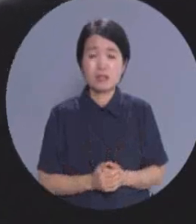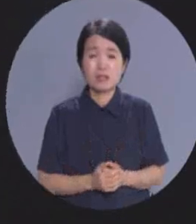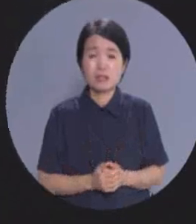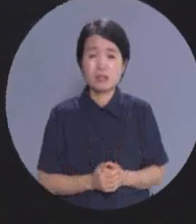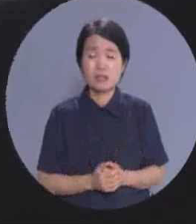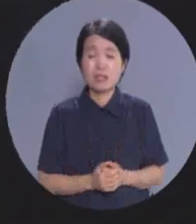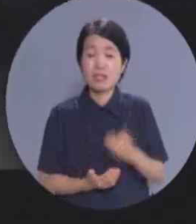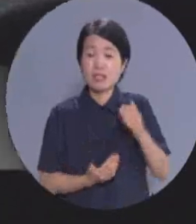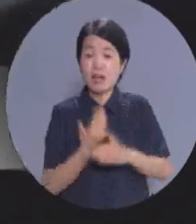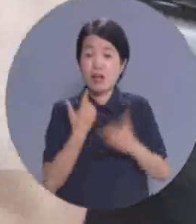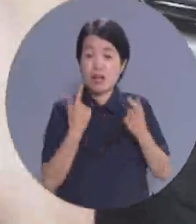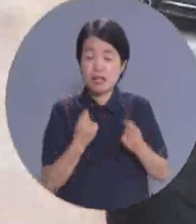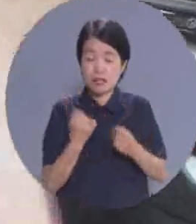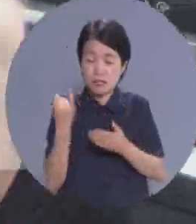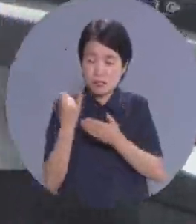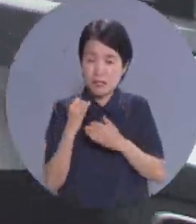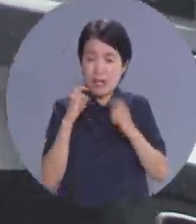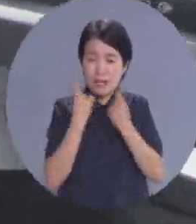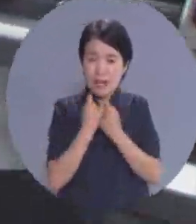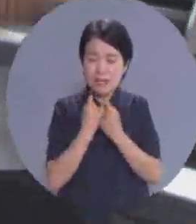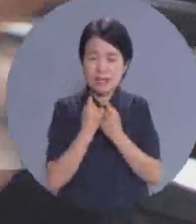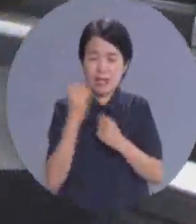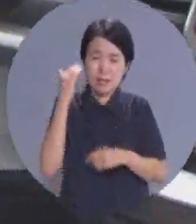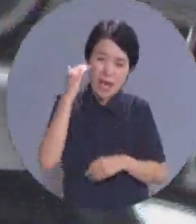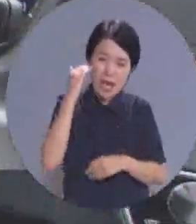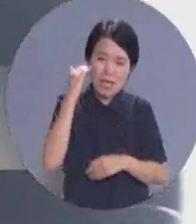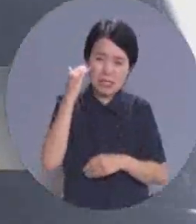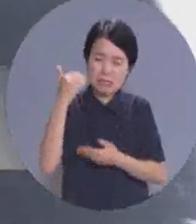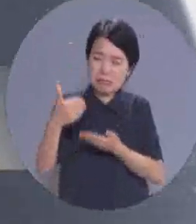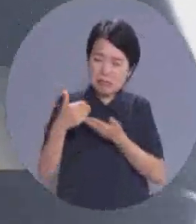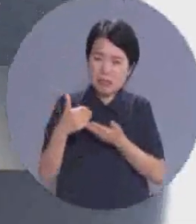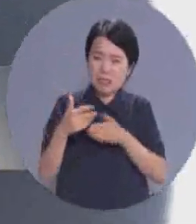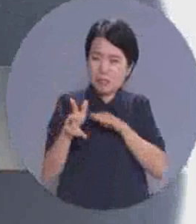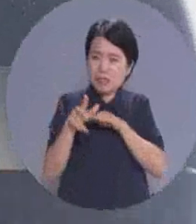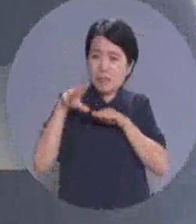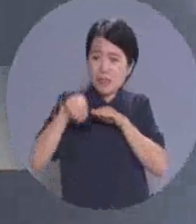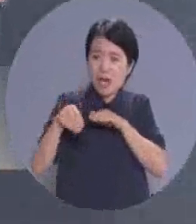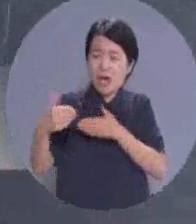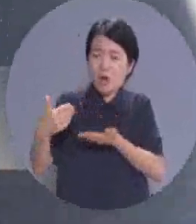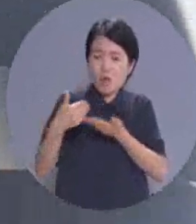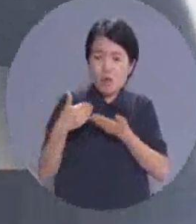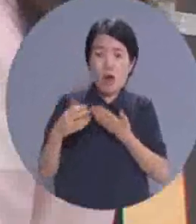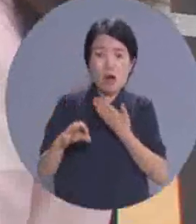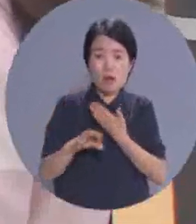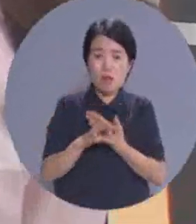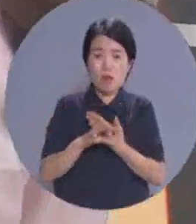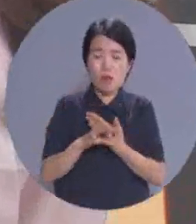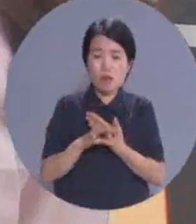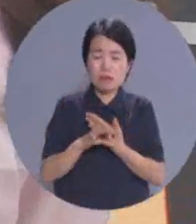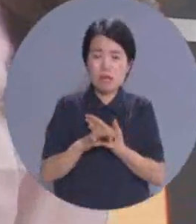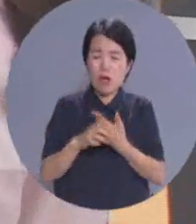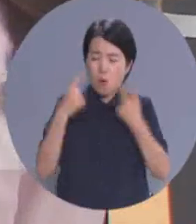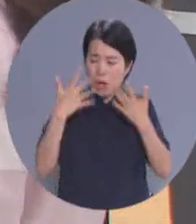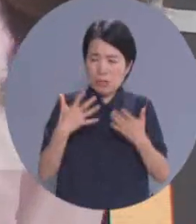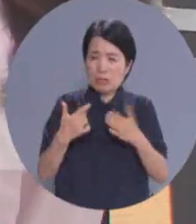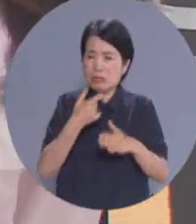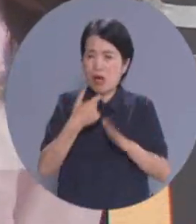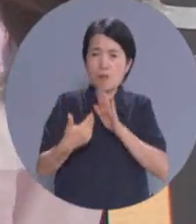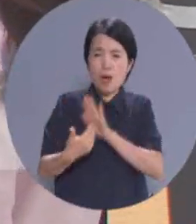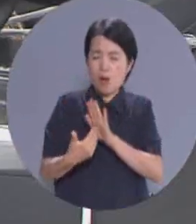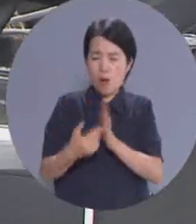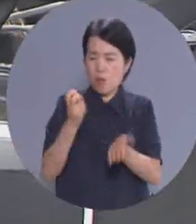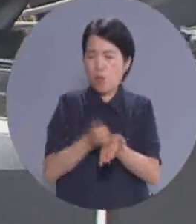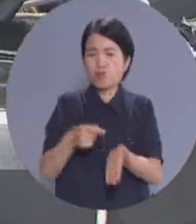위의 사건처럼 승객이 사생활 침해를 주장하며 블랙박스를 꺼달라고 요구할 경우 이를 명확하게 거부할